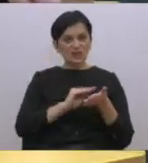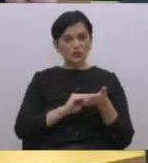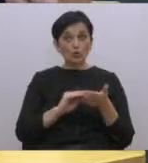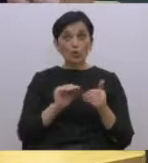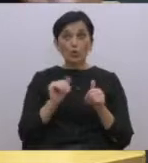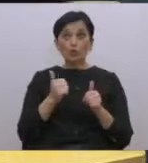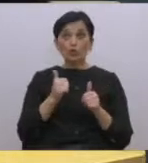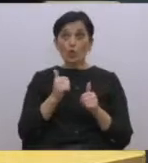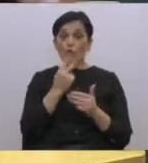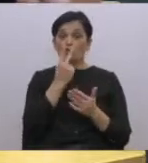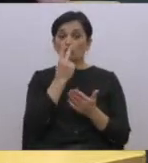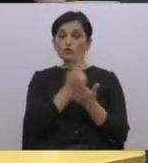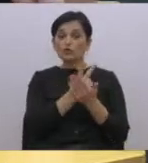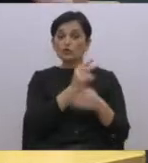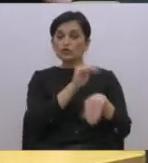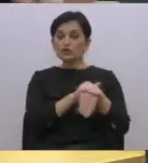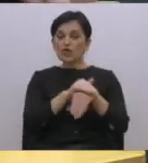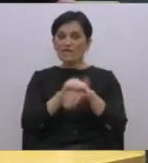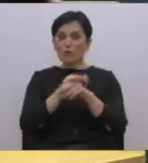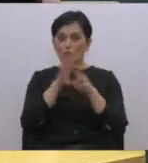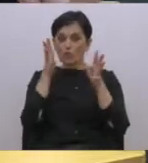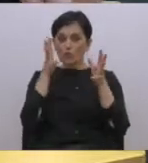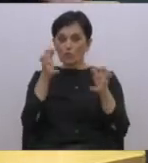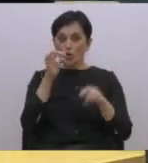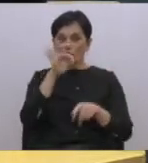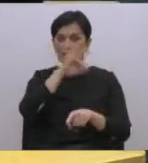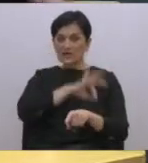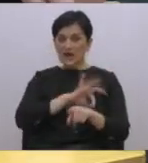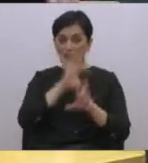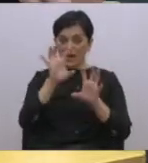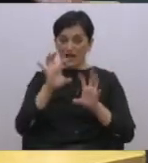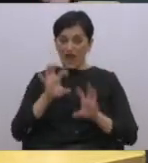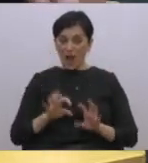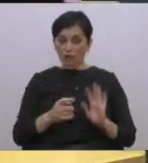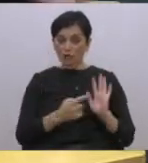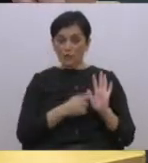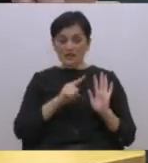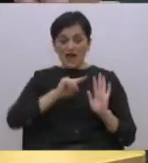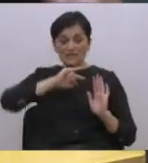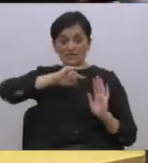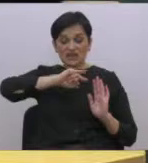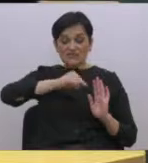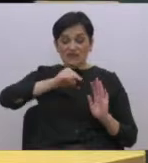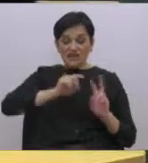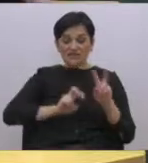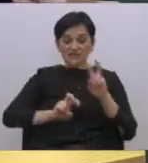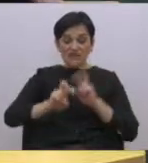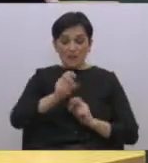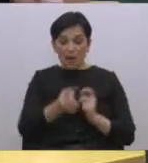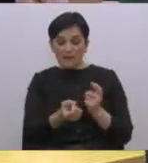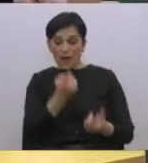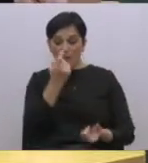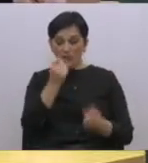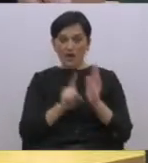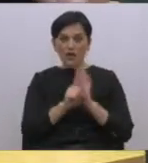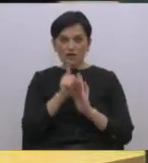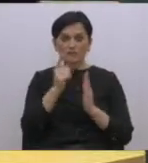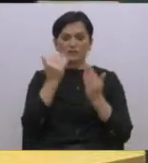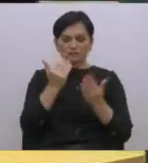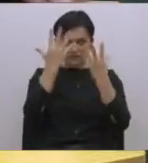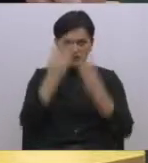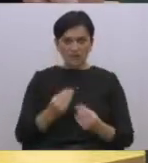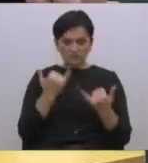კი შევამჩნევთ, რომ ბოროტად იქნება გამოყენებული ეს კანონმდებლობა და რაღაცა ხვრელების ზებრა დაიწყება, იმავე დღეს